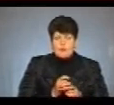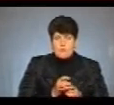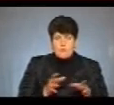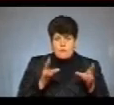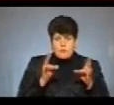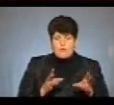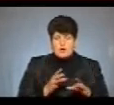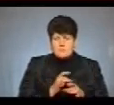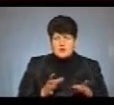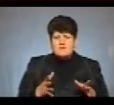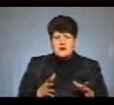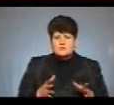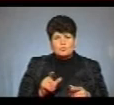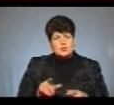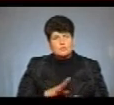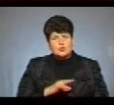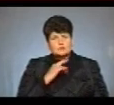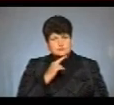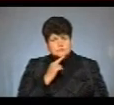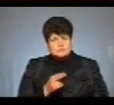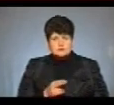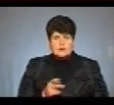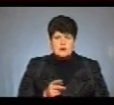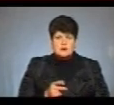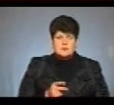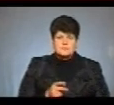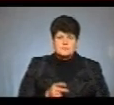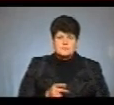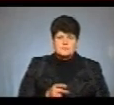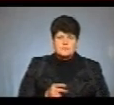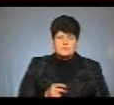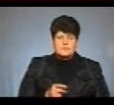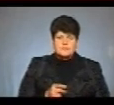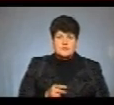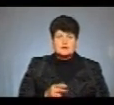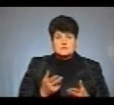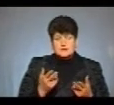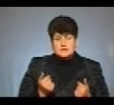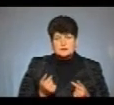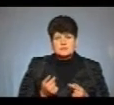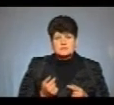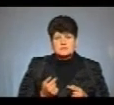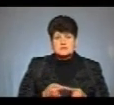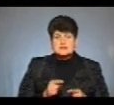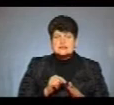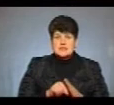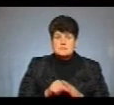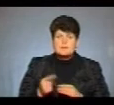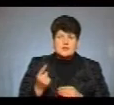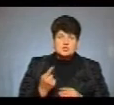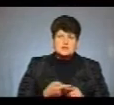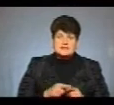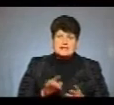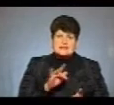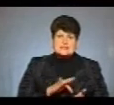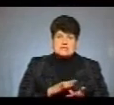і області, щоб люди були обережніші і акуратно ставились до цього. Добре, так. Значить, по-перше, це